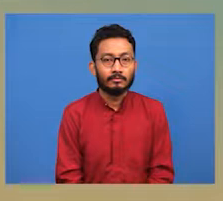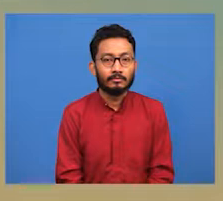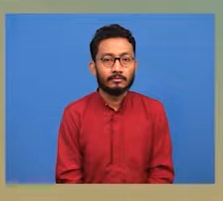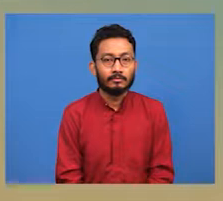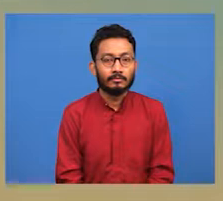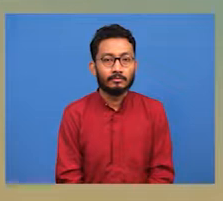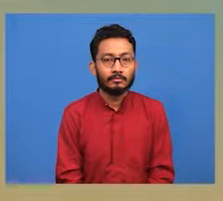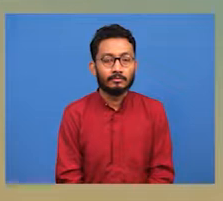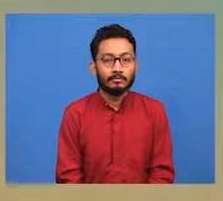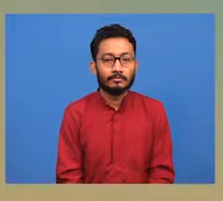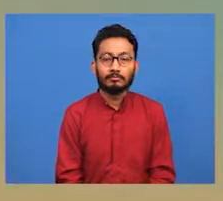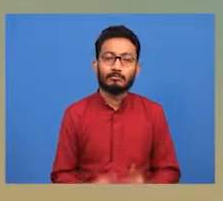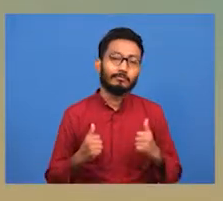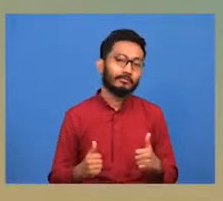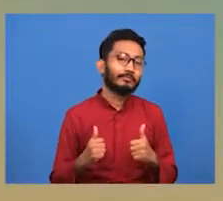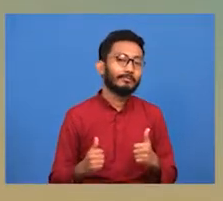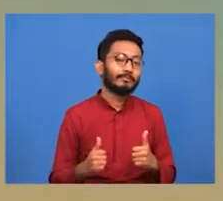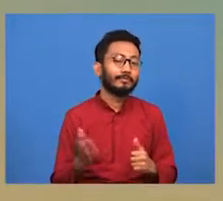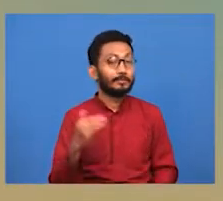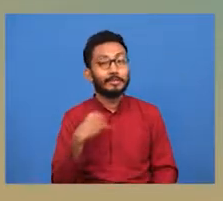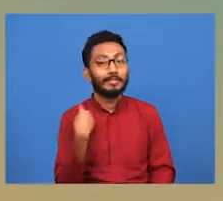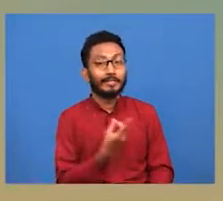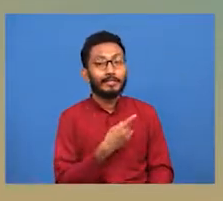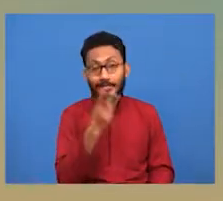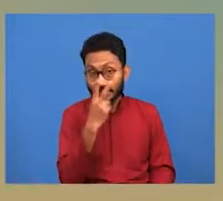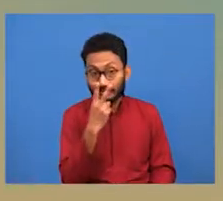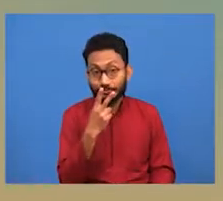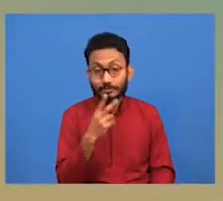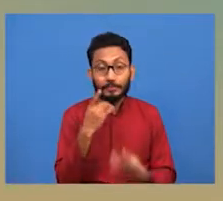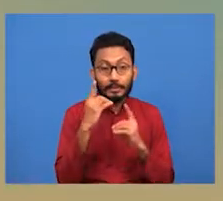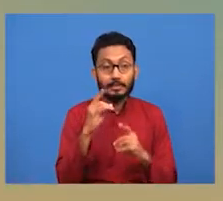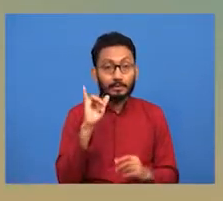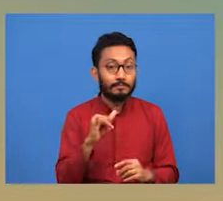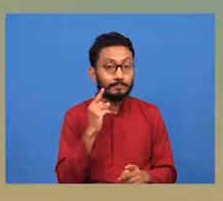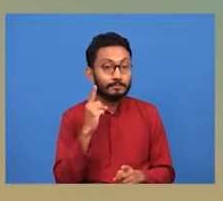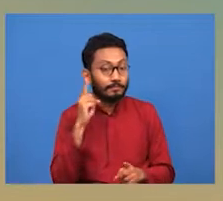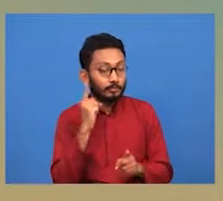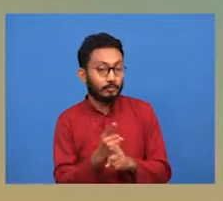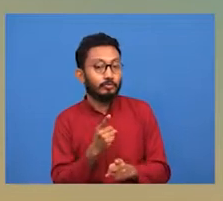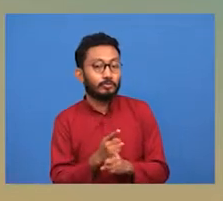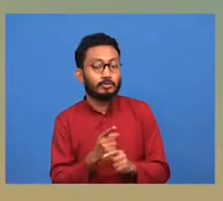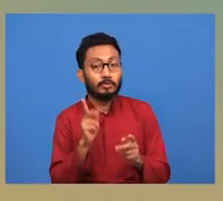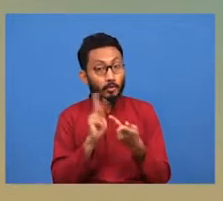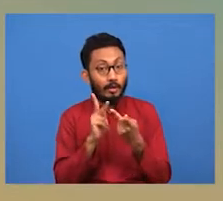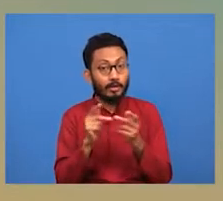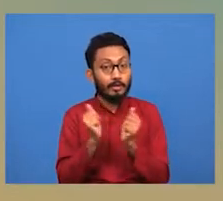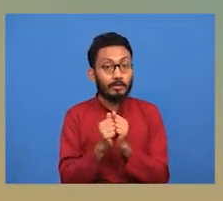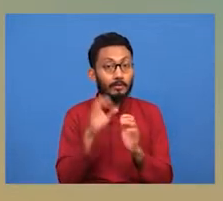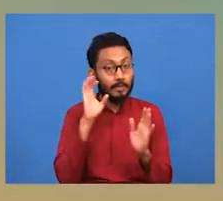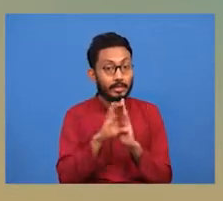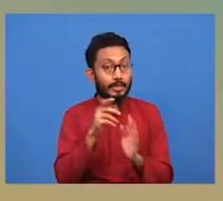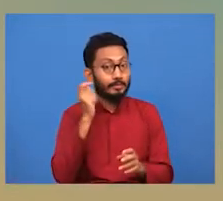Berjaya? Mari kita semak jawapan yang bersesuaian dengan gambar tadi.